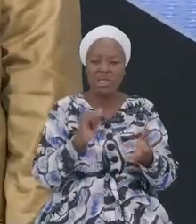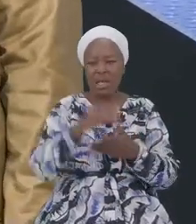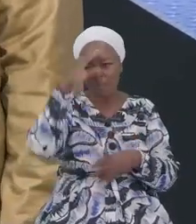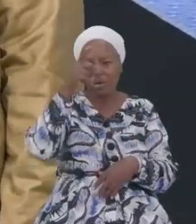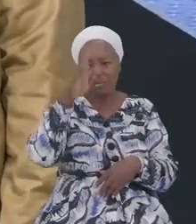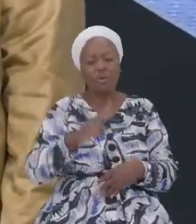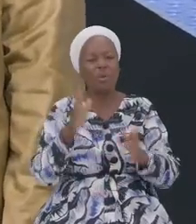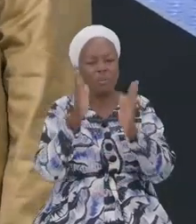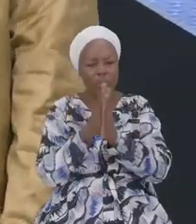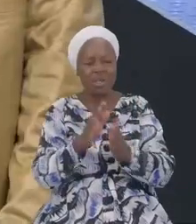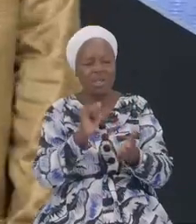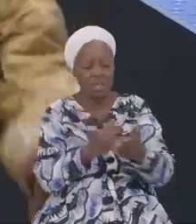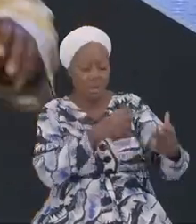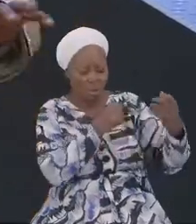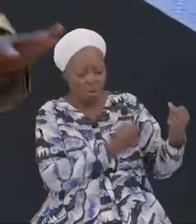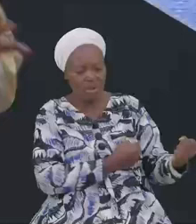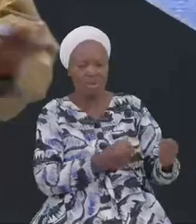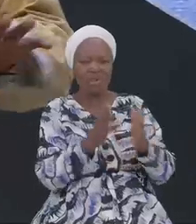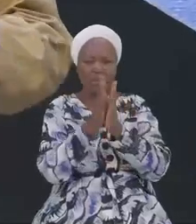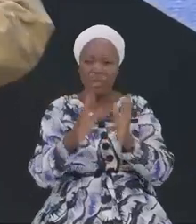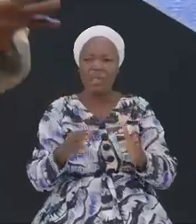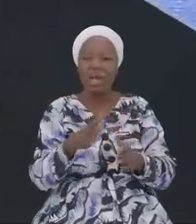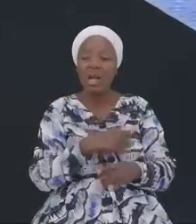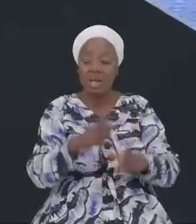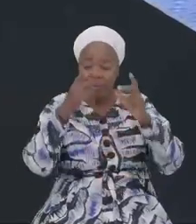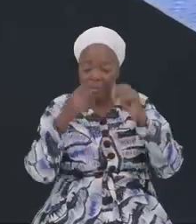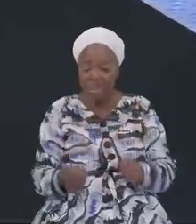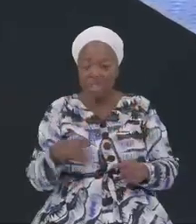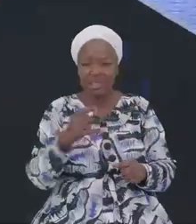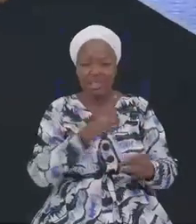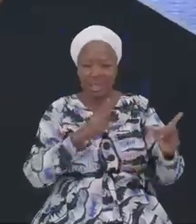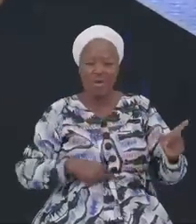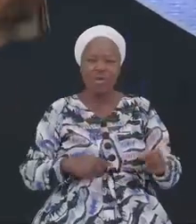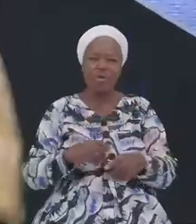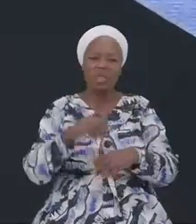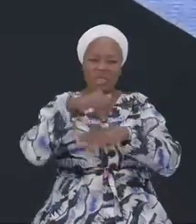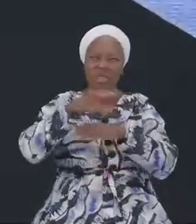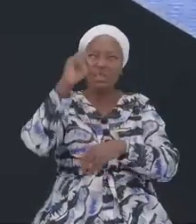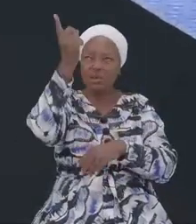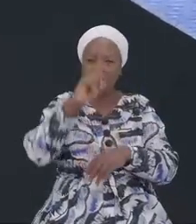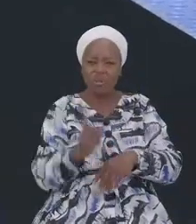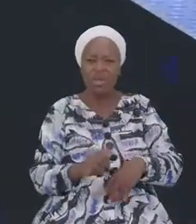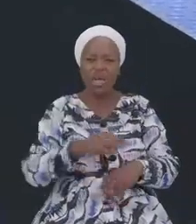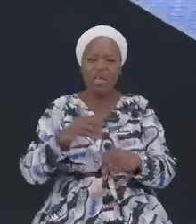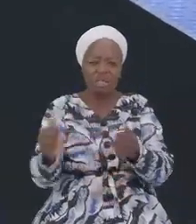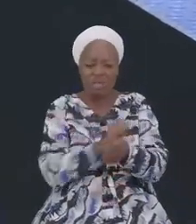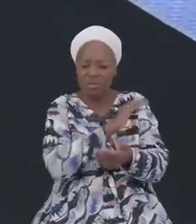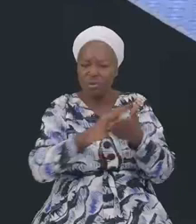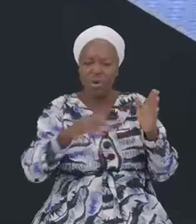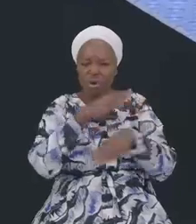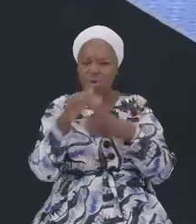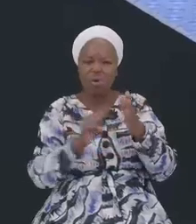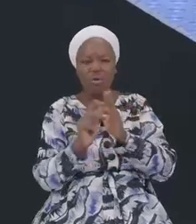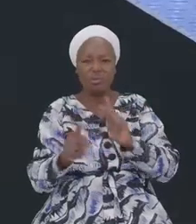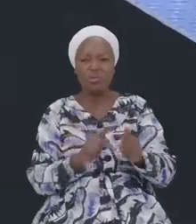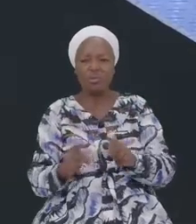Samuel a faite, immédiatement, l'Éternel envoya un tonnerre pour disperser ces personnes-là et il les a détruits.